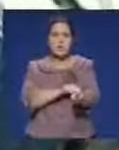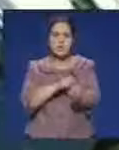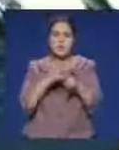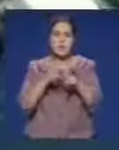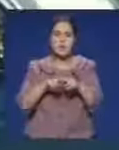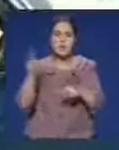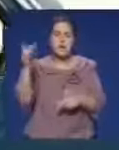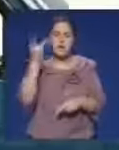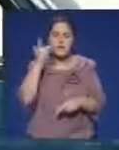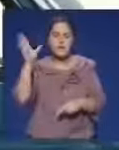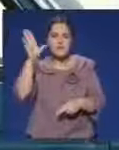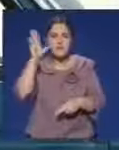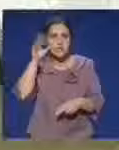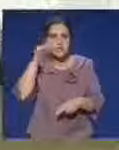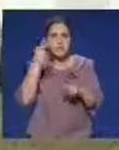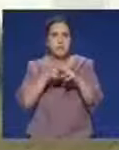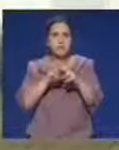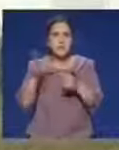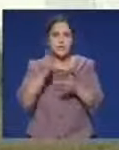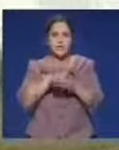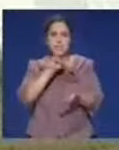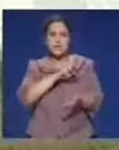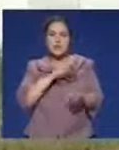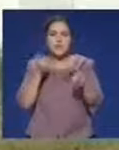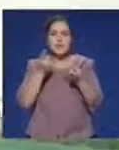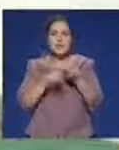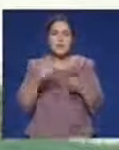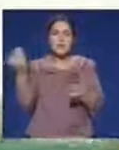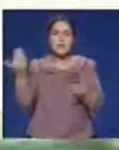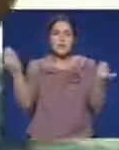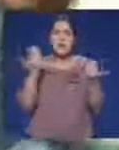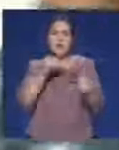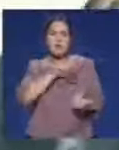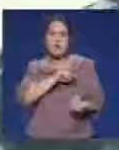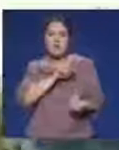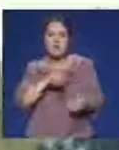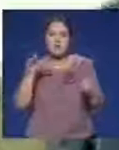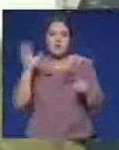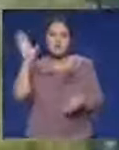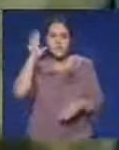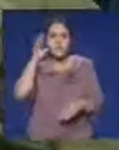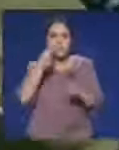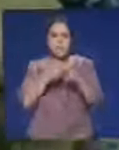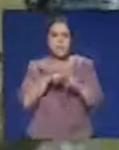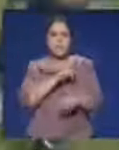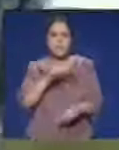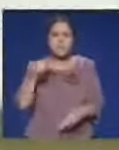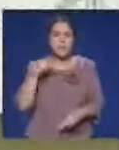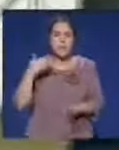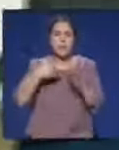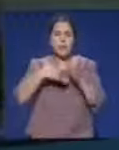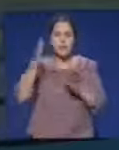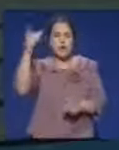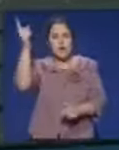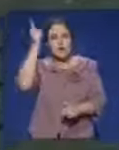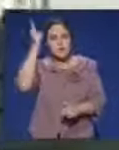часто предрасположенность собаки к тому или иному виду работ зависит от ее породы и темперамента. Самая распространенная порода собак в кинологическом